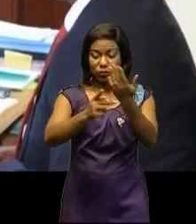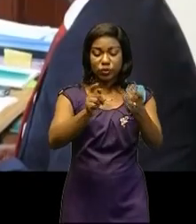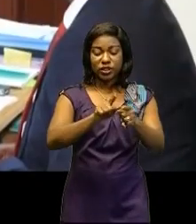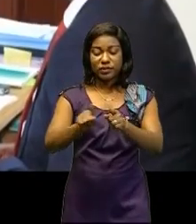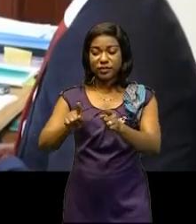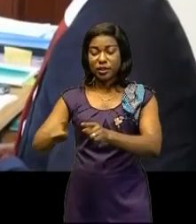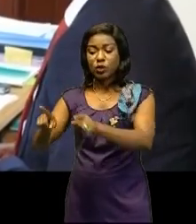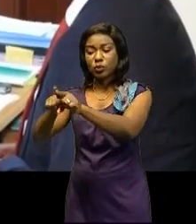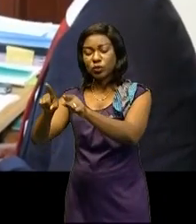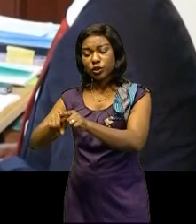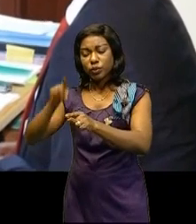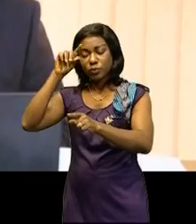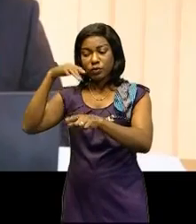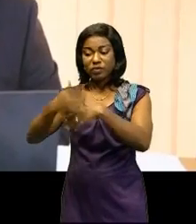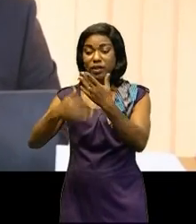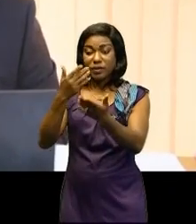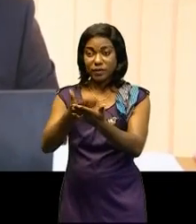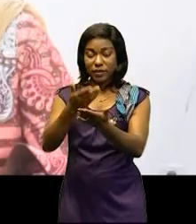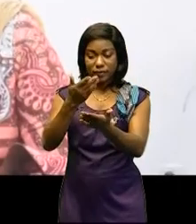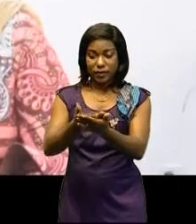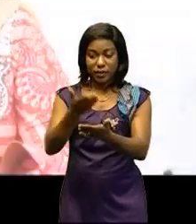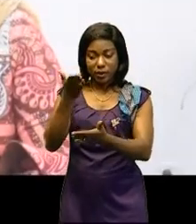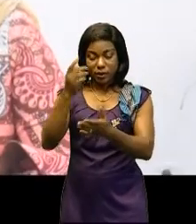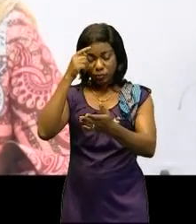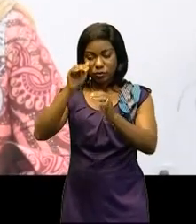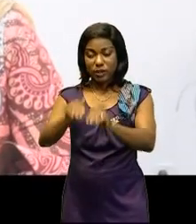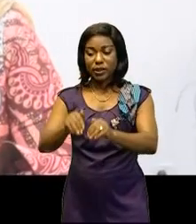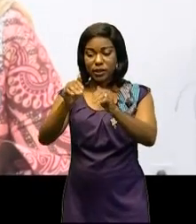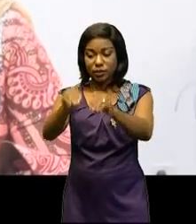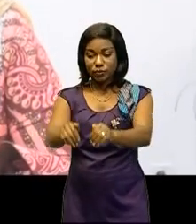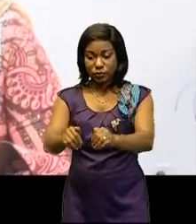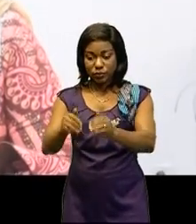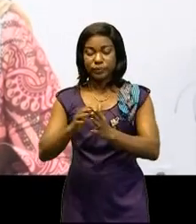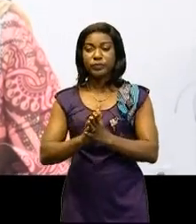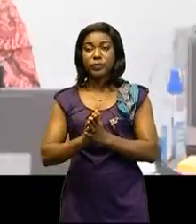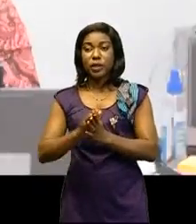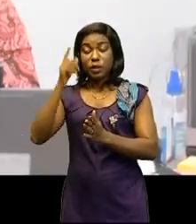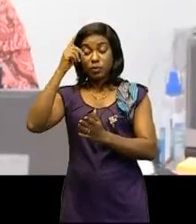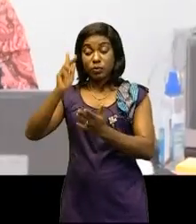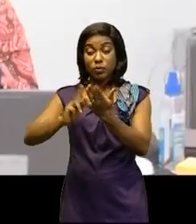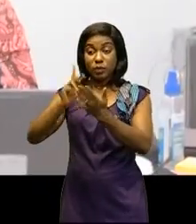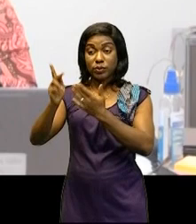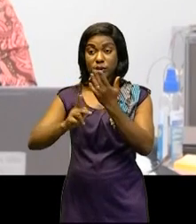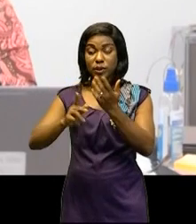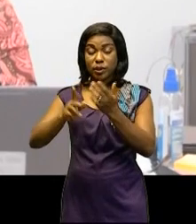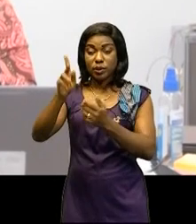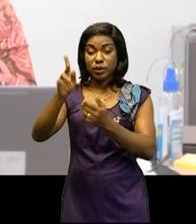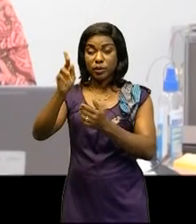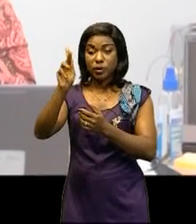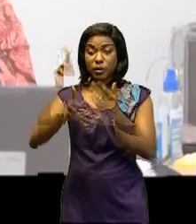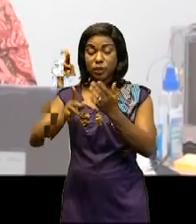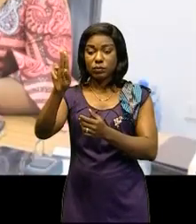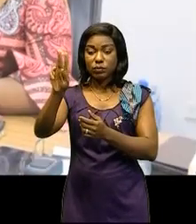mesures d'urgence idoines préconisées. Partant du projet de Bukangalonzo qui nécessite des